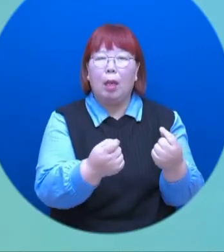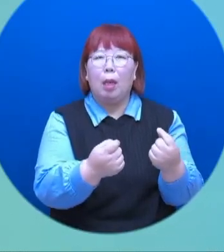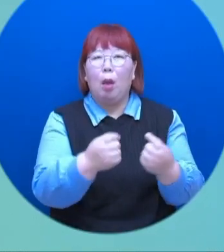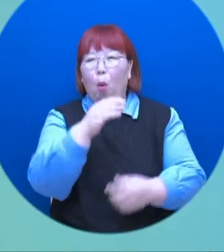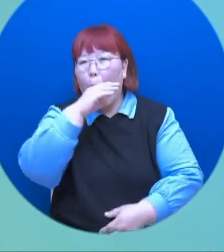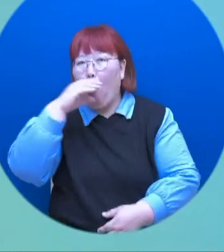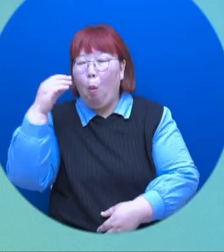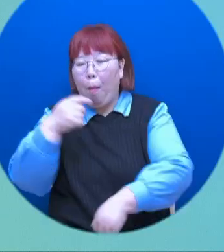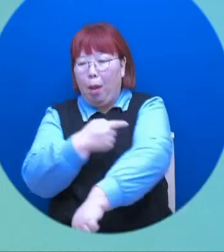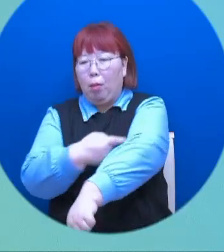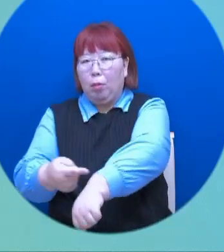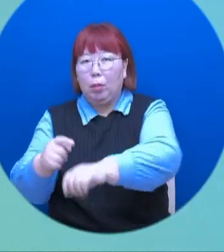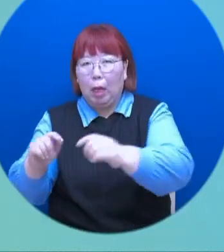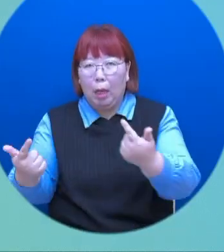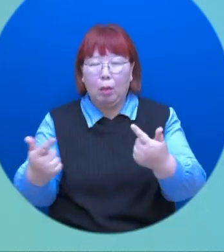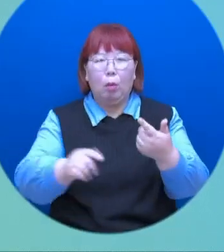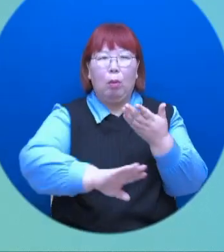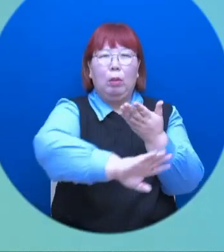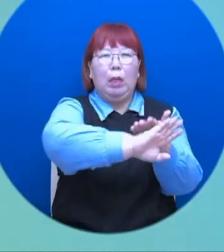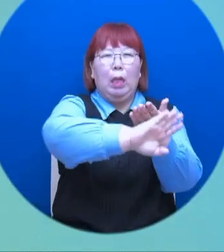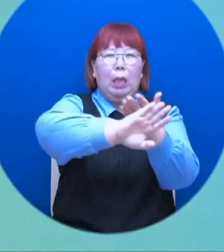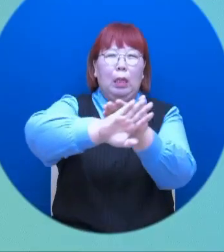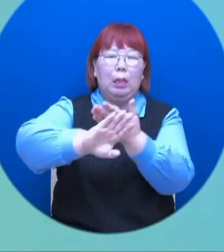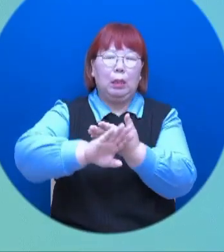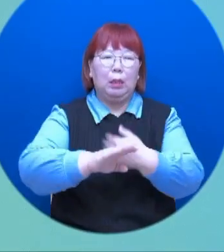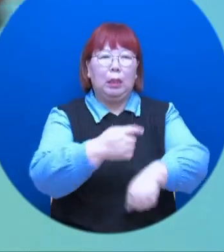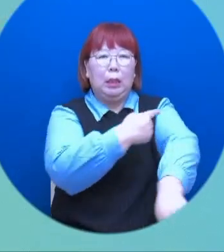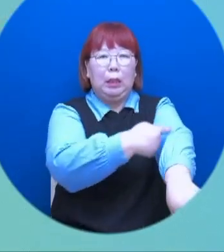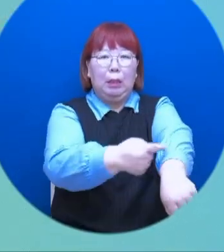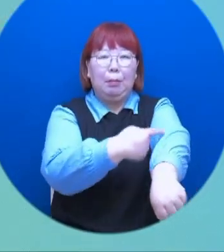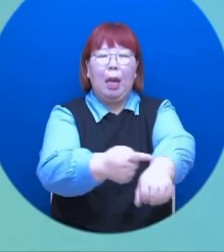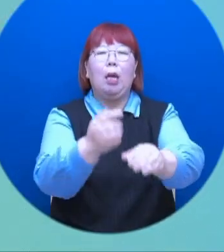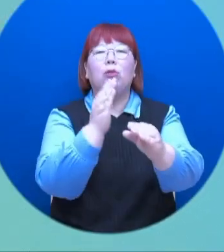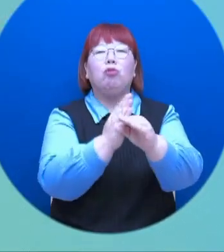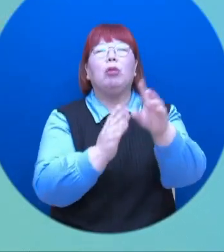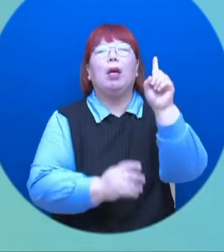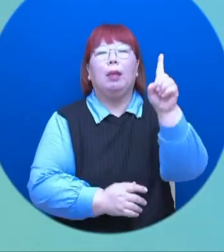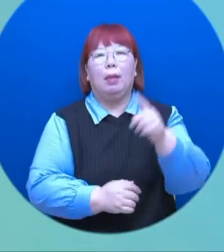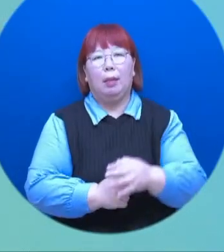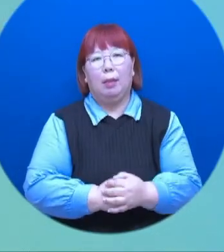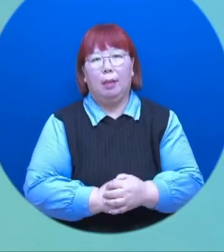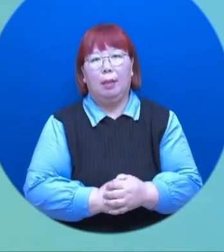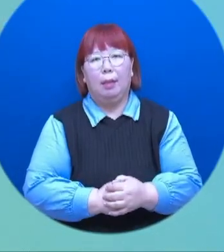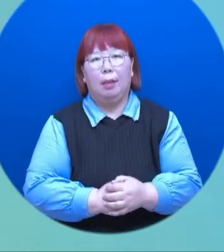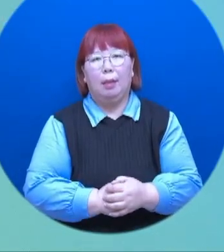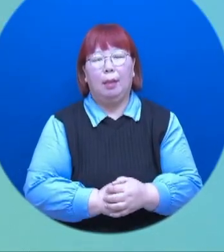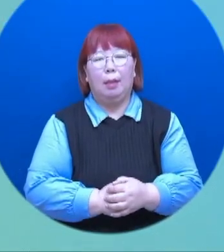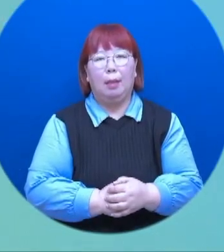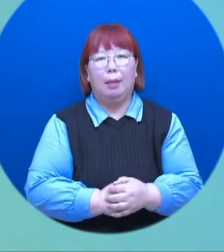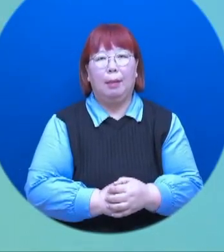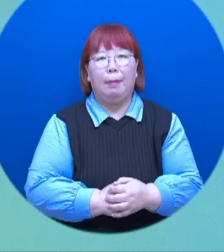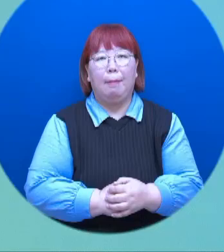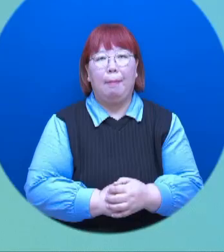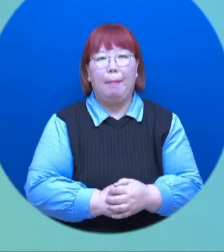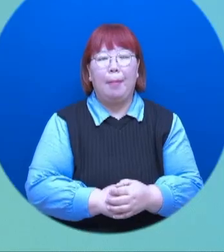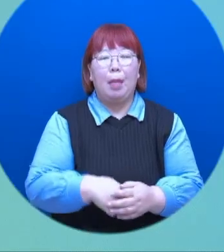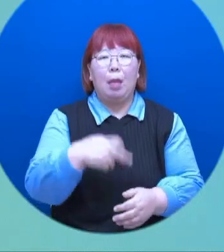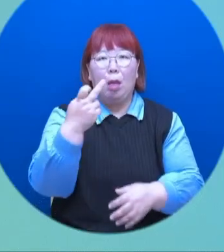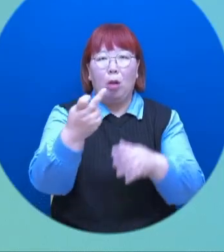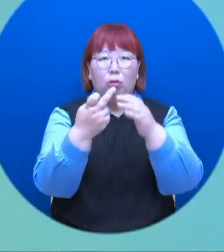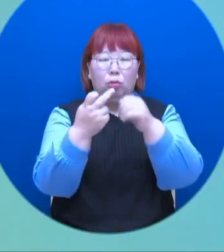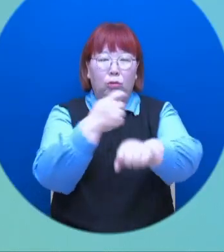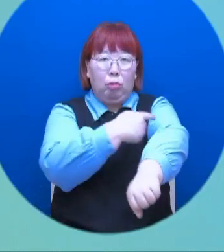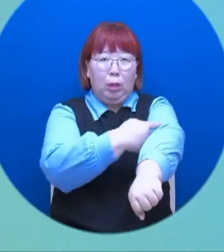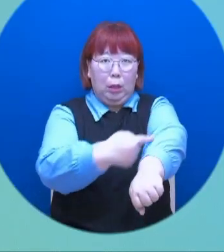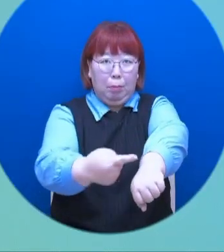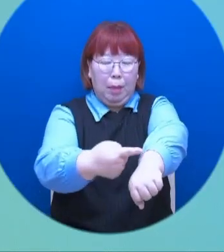각각의 12지파로 흩어지게 돼요. 그 흩어져 12지파에 속하게 되어질